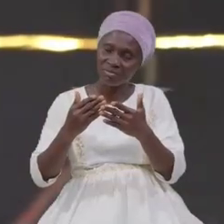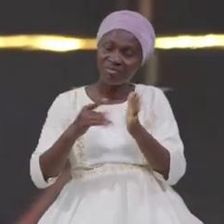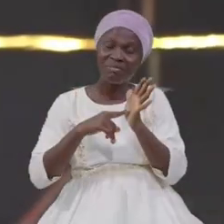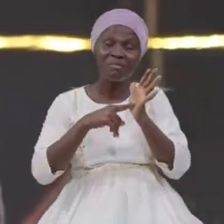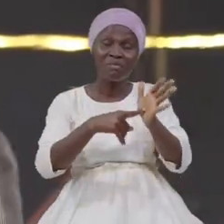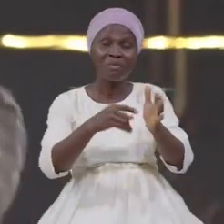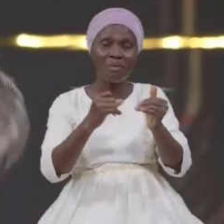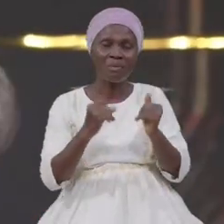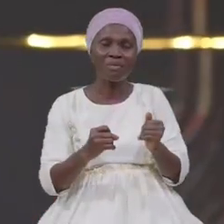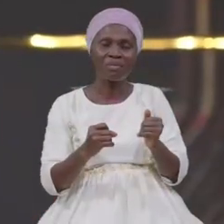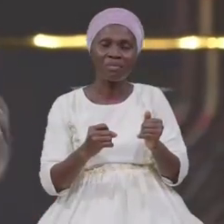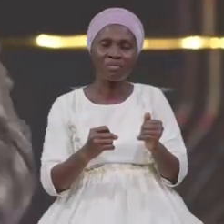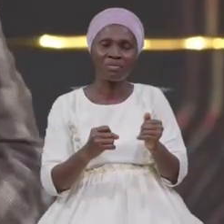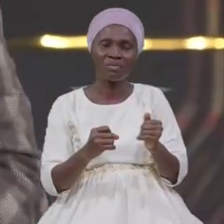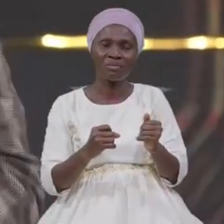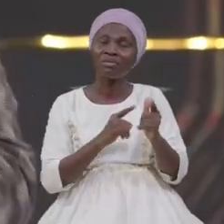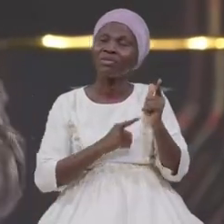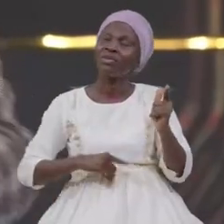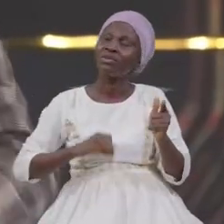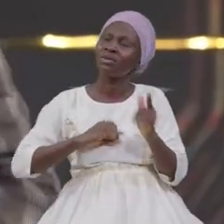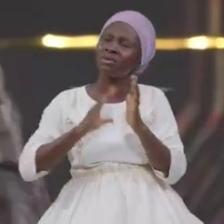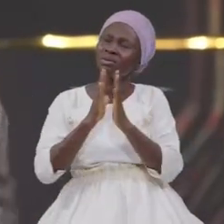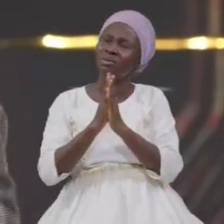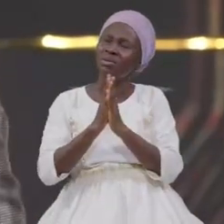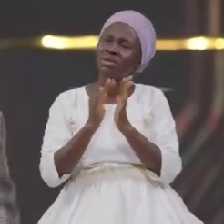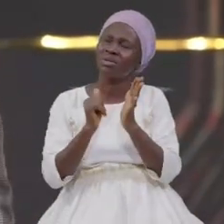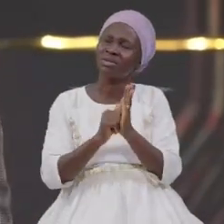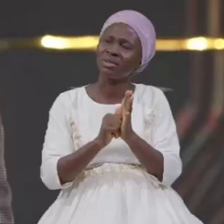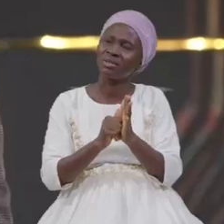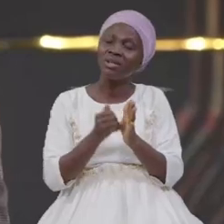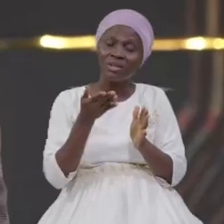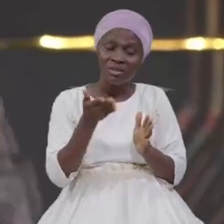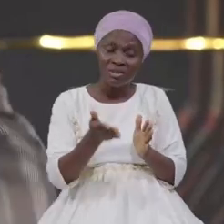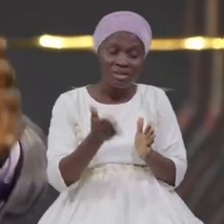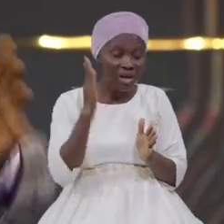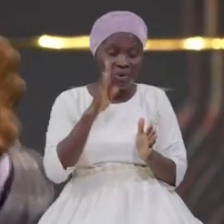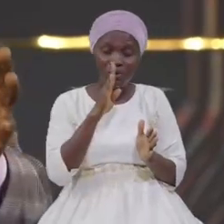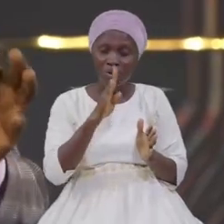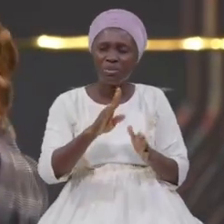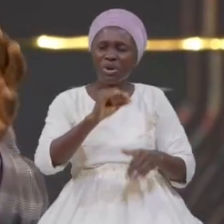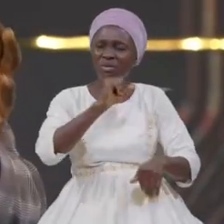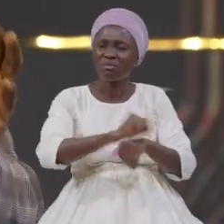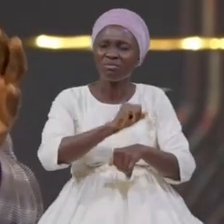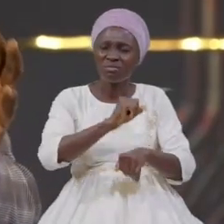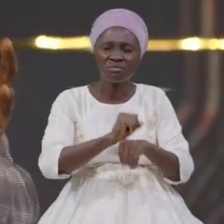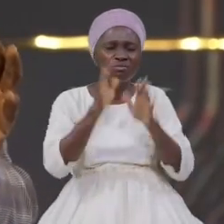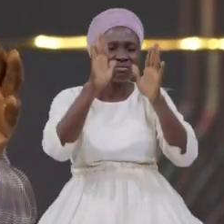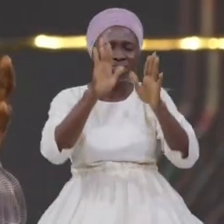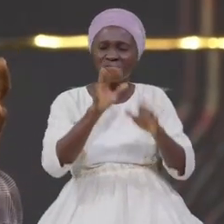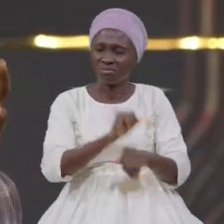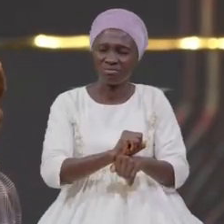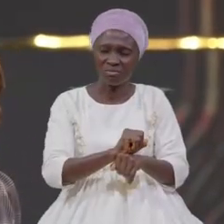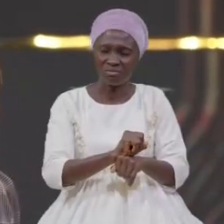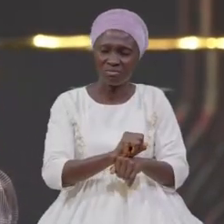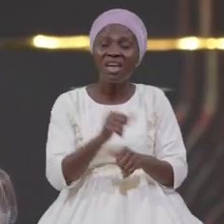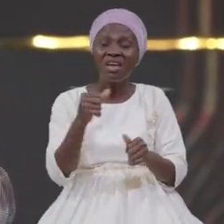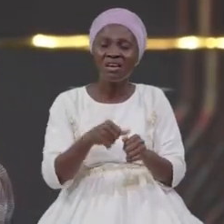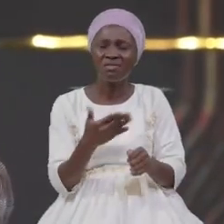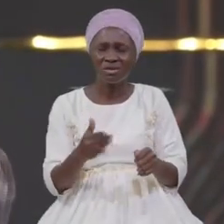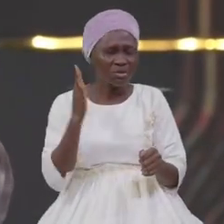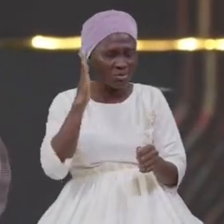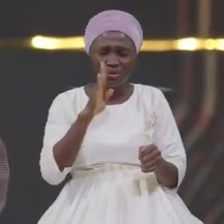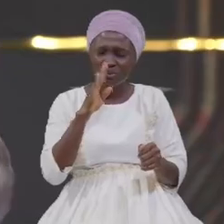Manifestation. Seigneur, je prie qu'il y ait l'accomplissement. Je prie que tout soit si